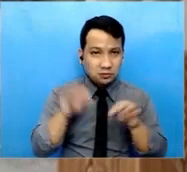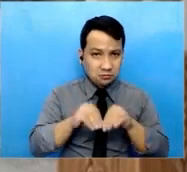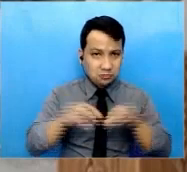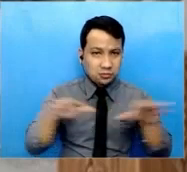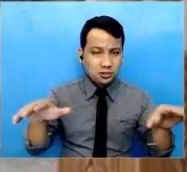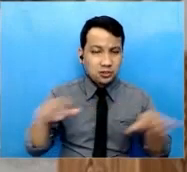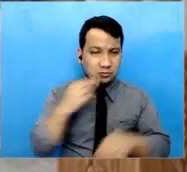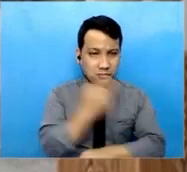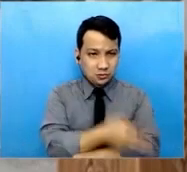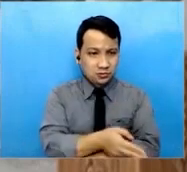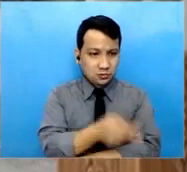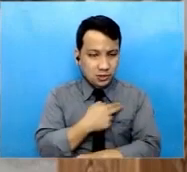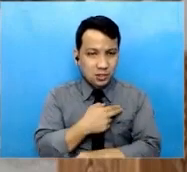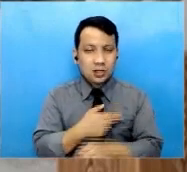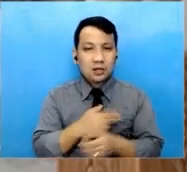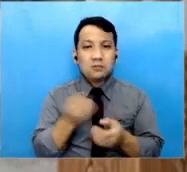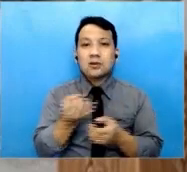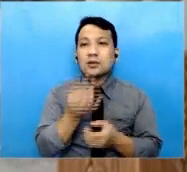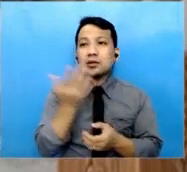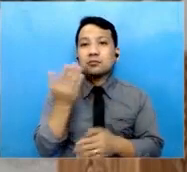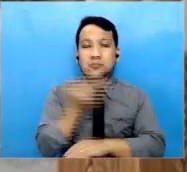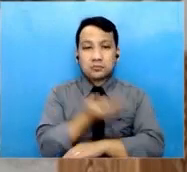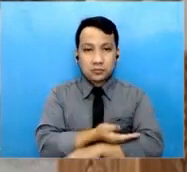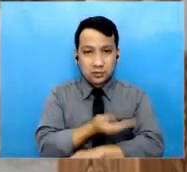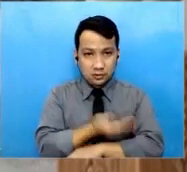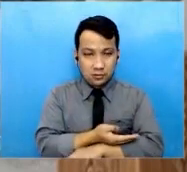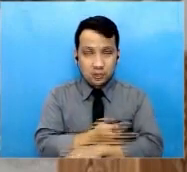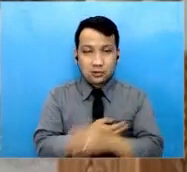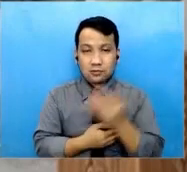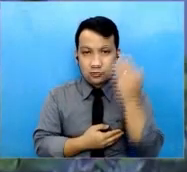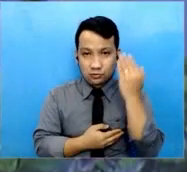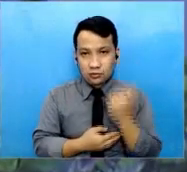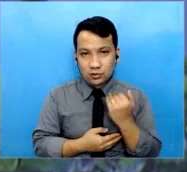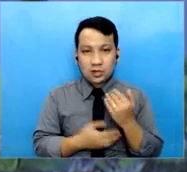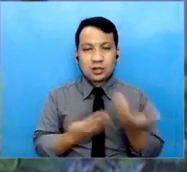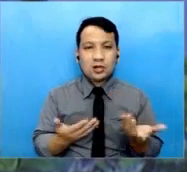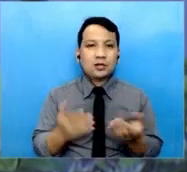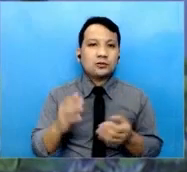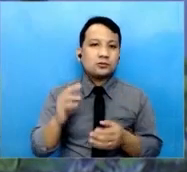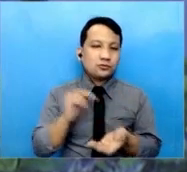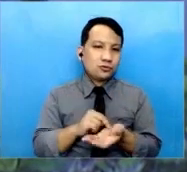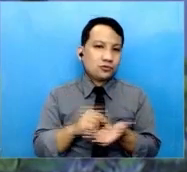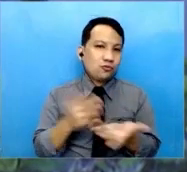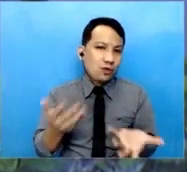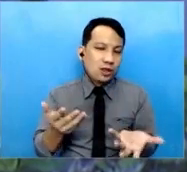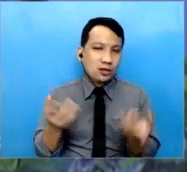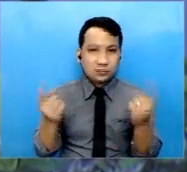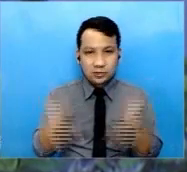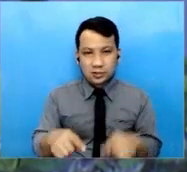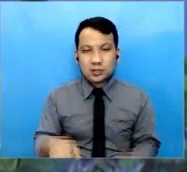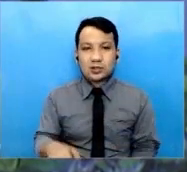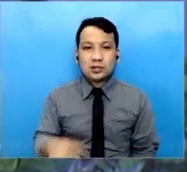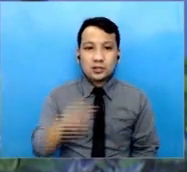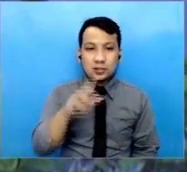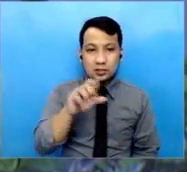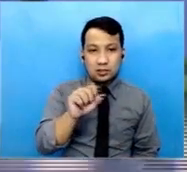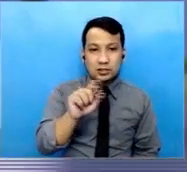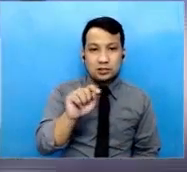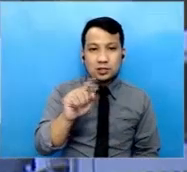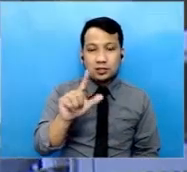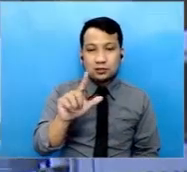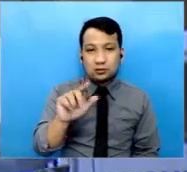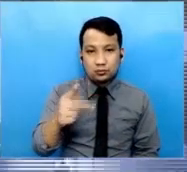hospitals, ang number of beds. Pag kulang ang nurses, wala tayong magagawa. Sa St. Luke's Medical Center sa Quezon